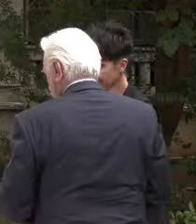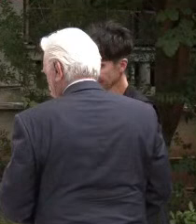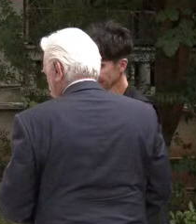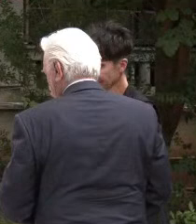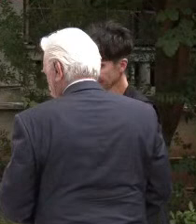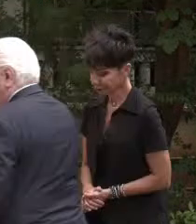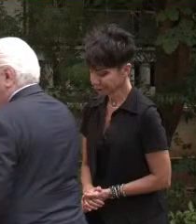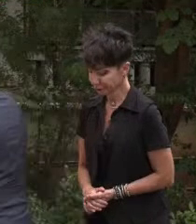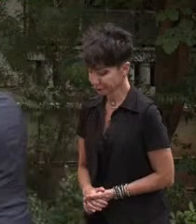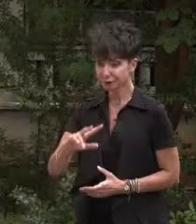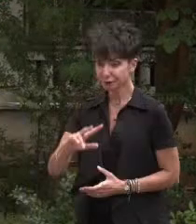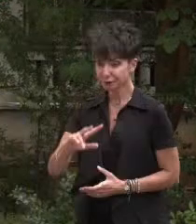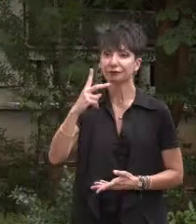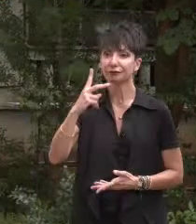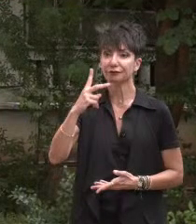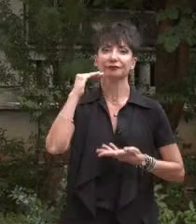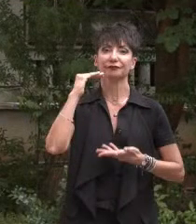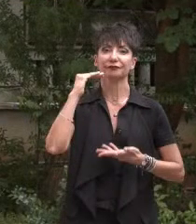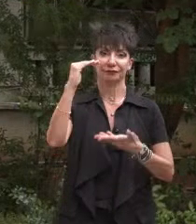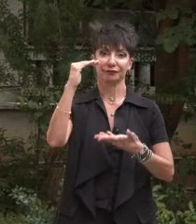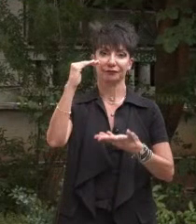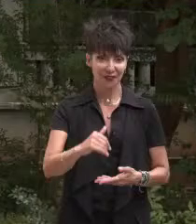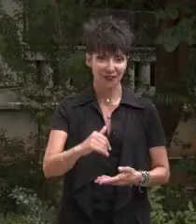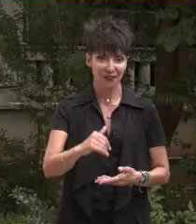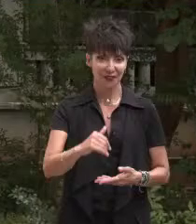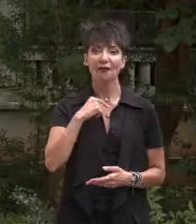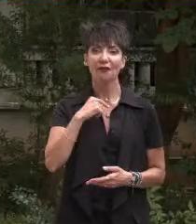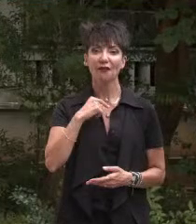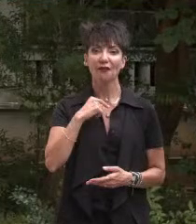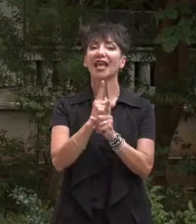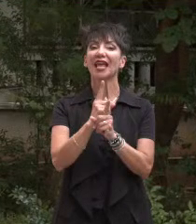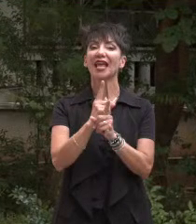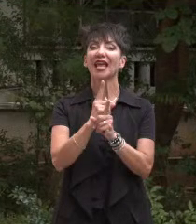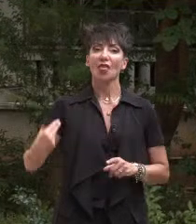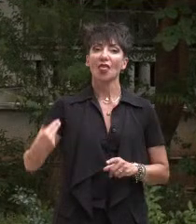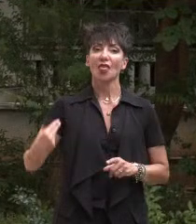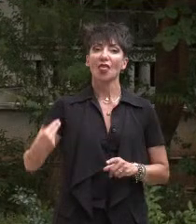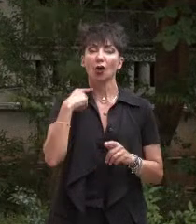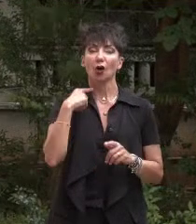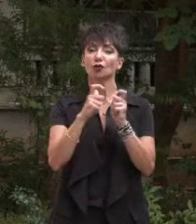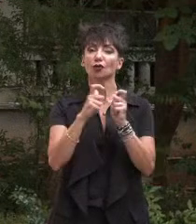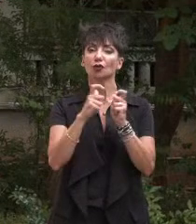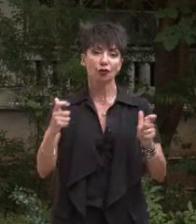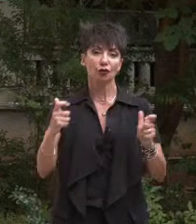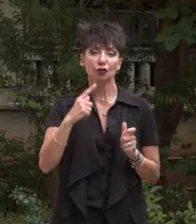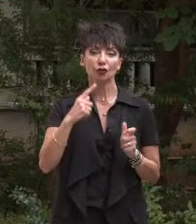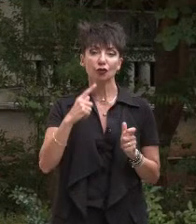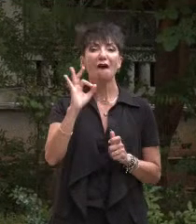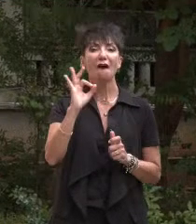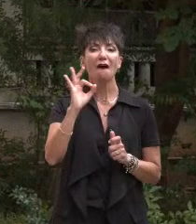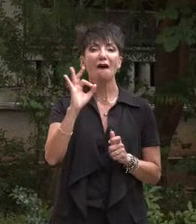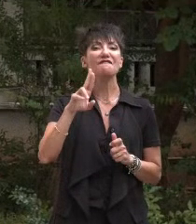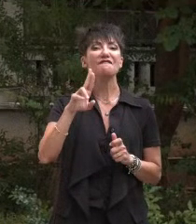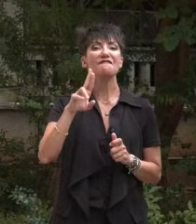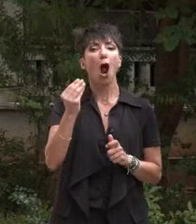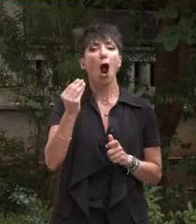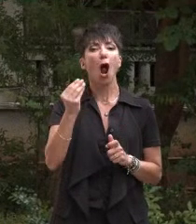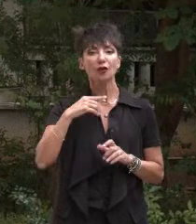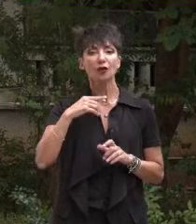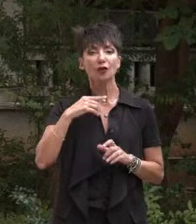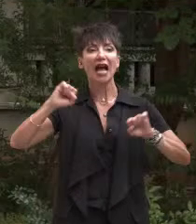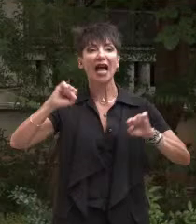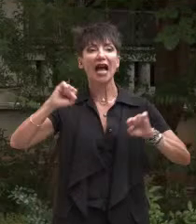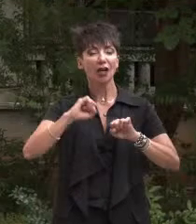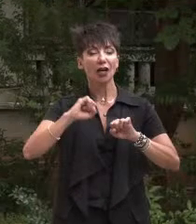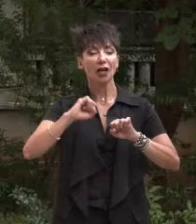Συνεχίζουμε με το δεύτερο βραβείο. Απονέμεται στα έργα που δημιούργησαν οι μαθητές του Ειδικού Δημοτικού Σχολείου Φυρών Θύρας και του Ειδικού Επαγγελματικού Εργαστηρίου Εκπαίδευσης και